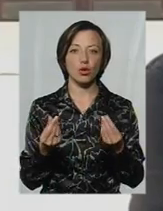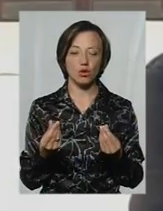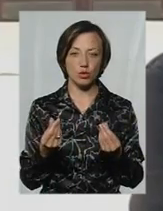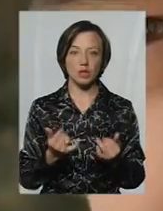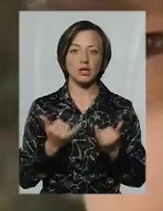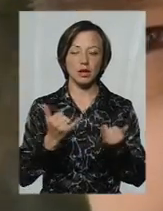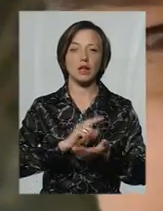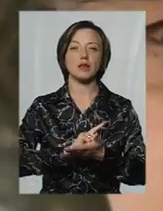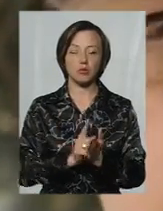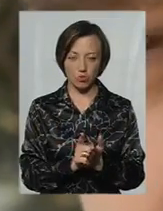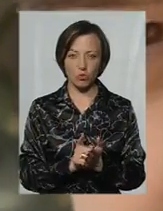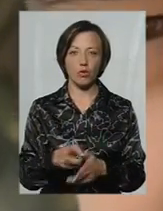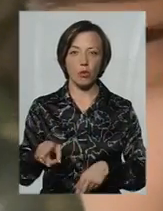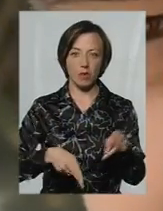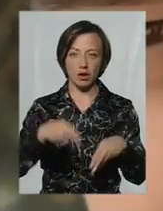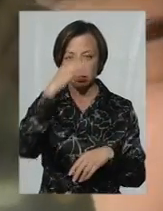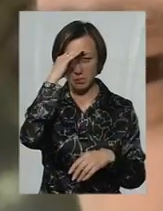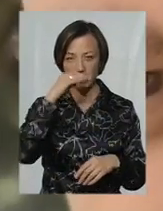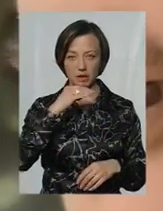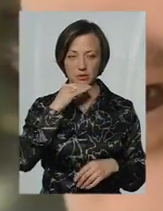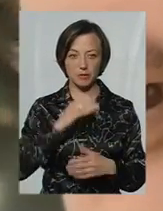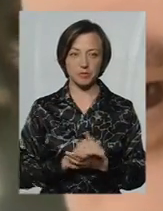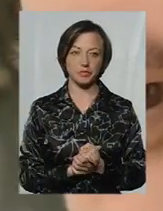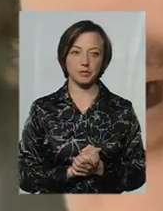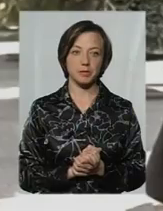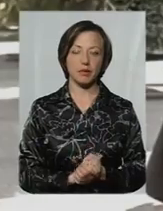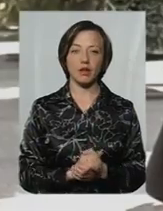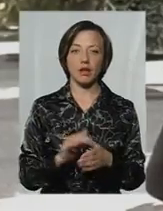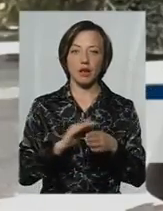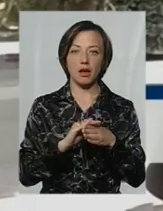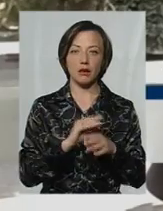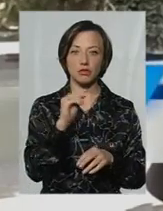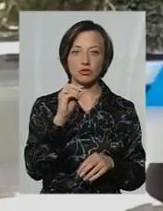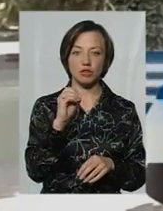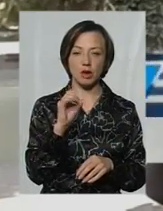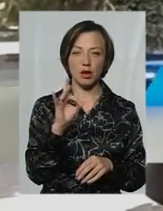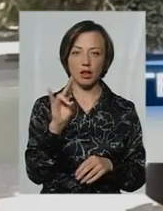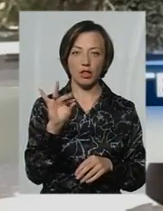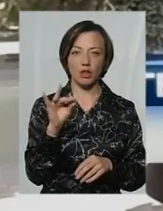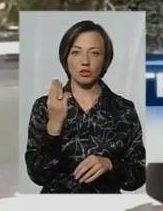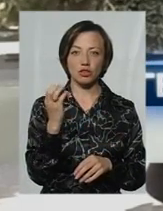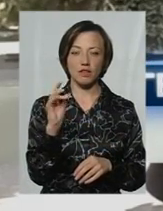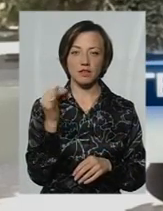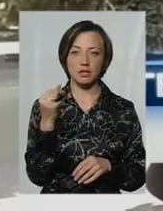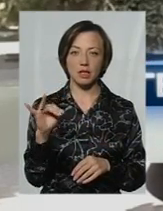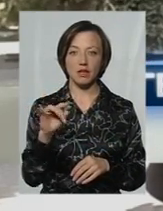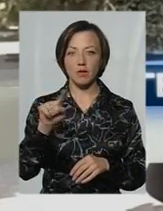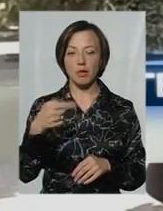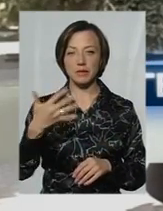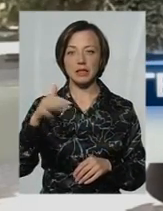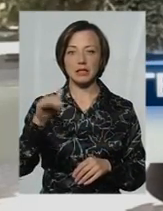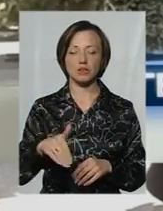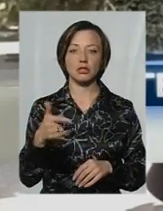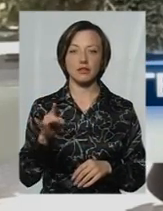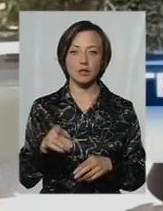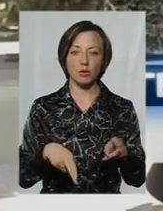для термінової операції батька. Вадим Чернишевський. По словам того, що жінки він казав, 50 тисяч гривень за